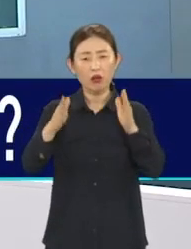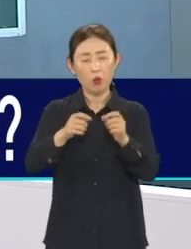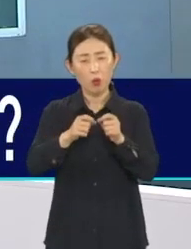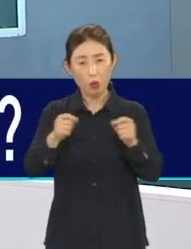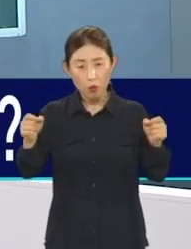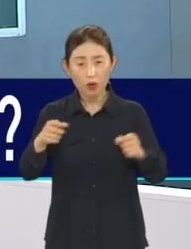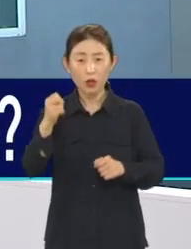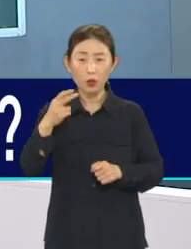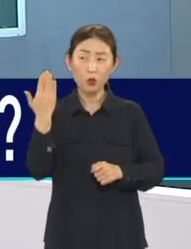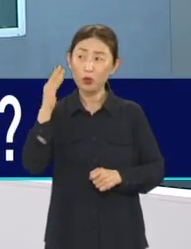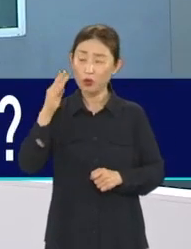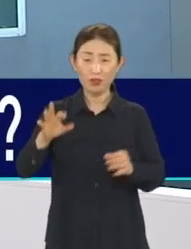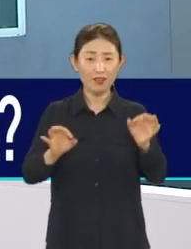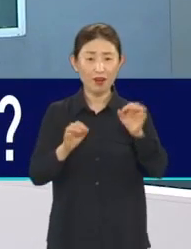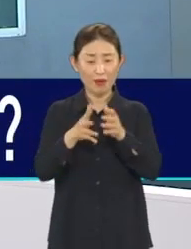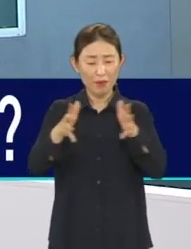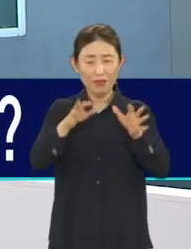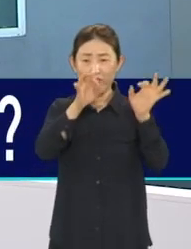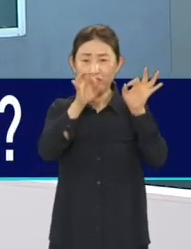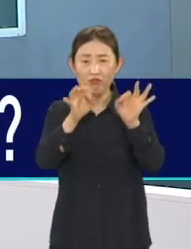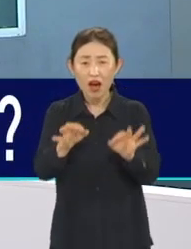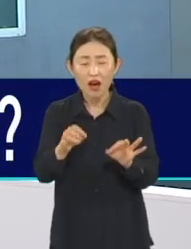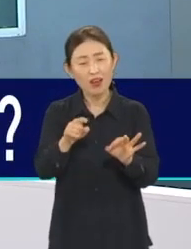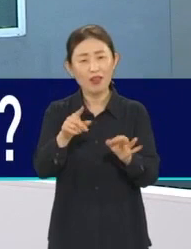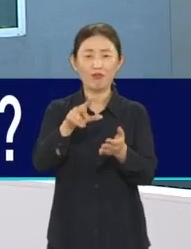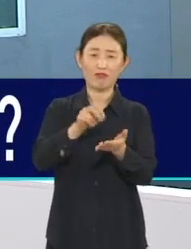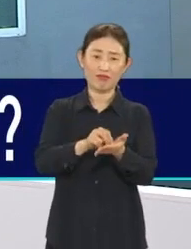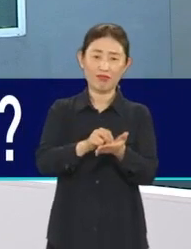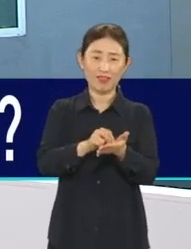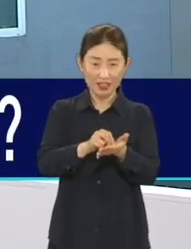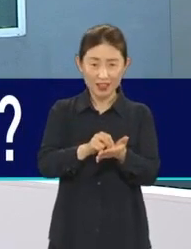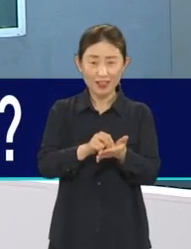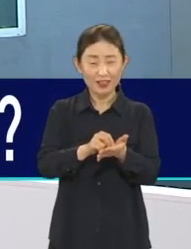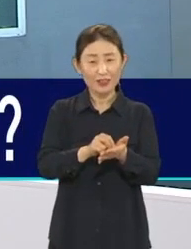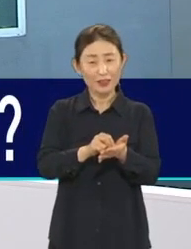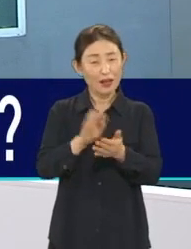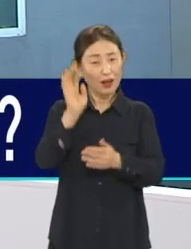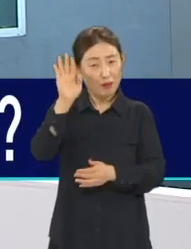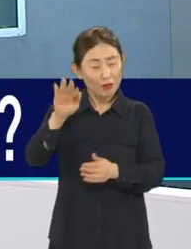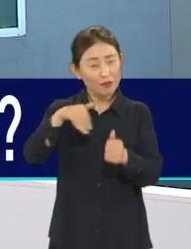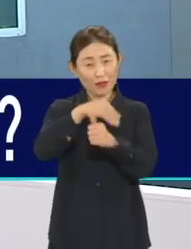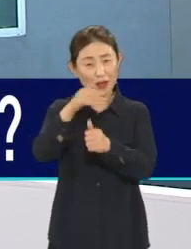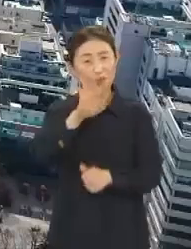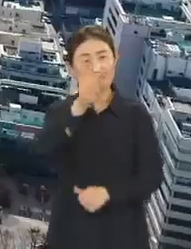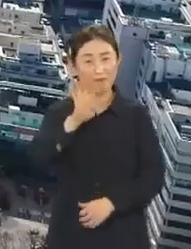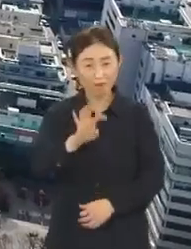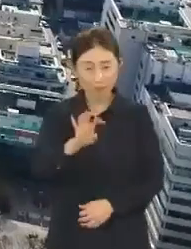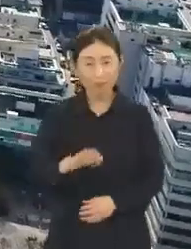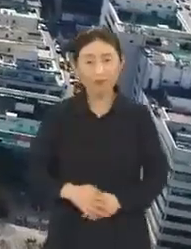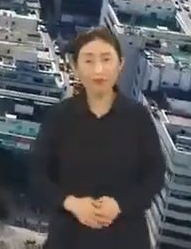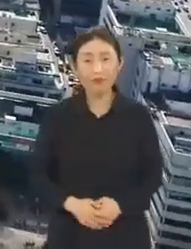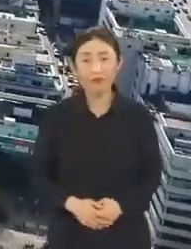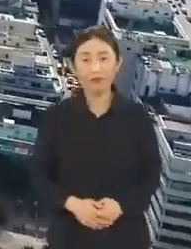부동산 시장 상황 등 넘어야 할 산이 많다는 지적입니다. 김철진 기자의 보도입니다.